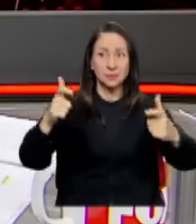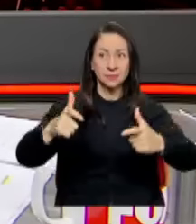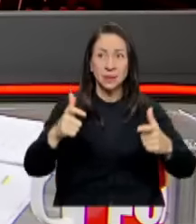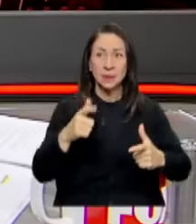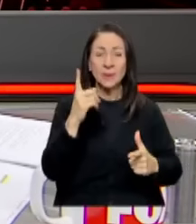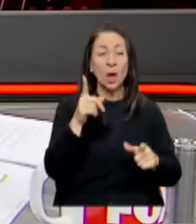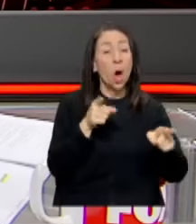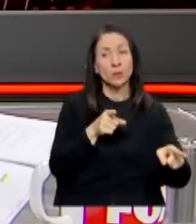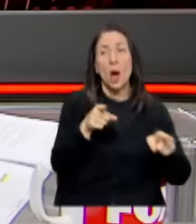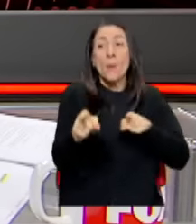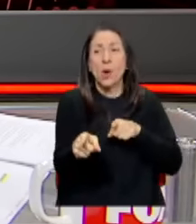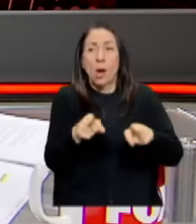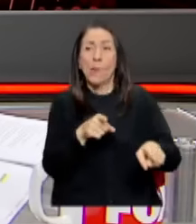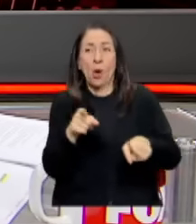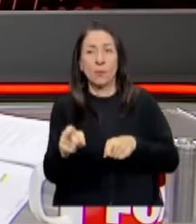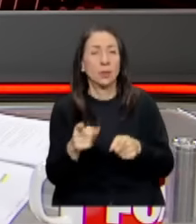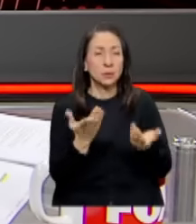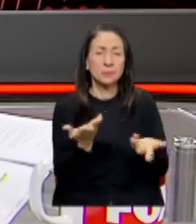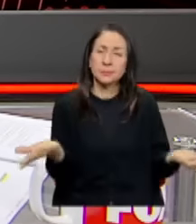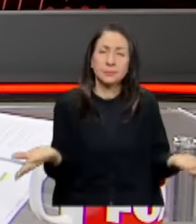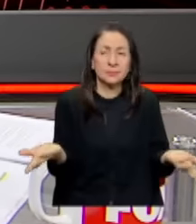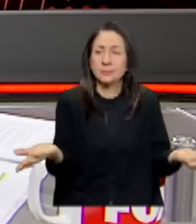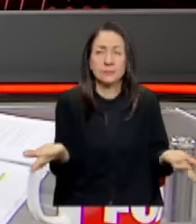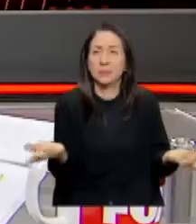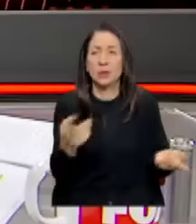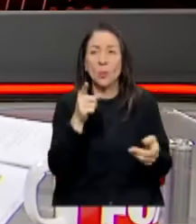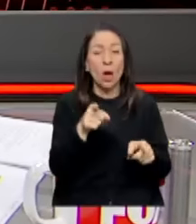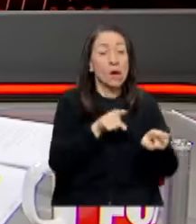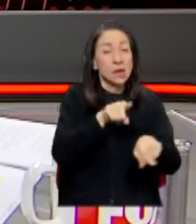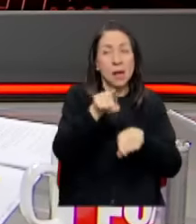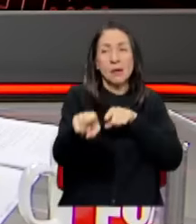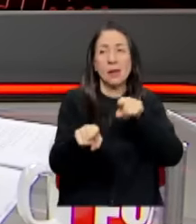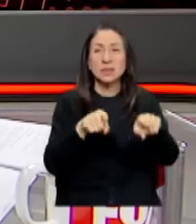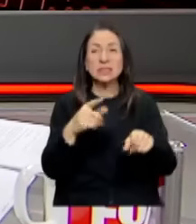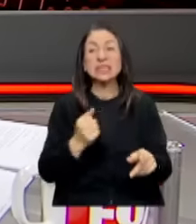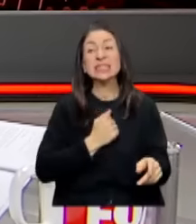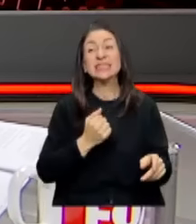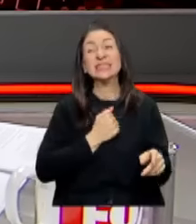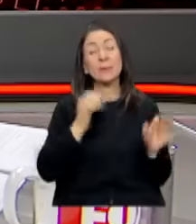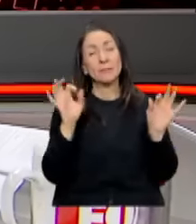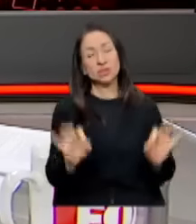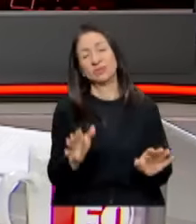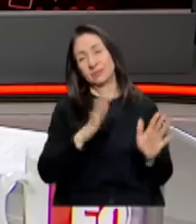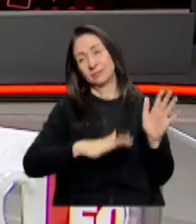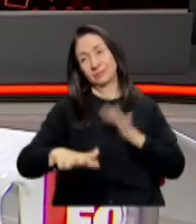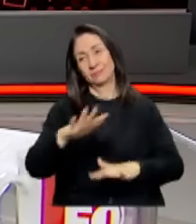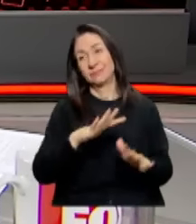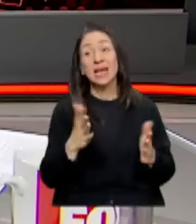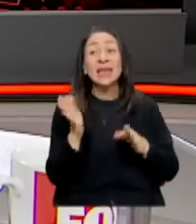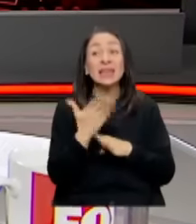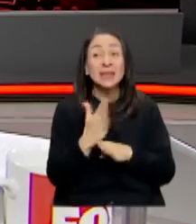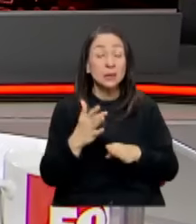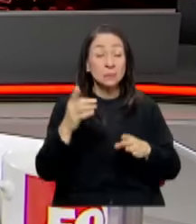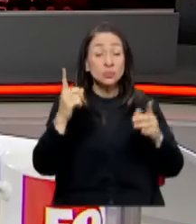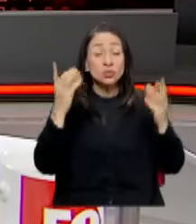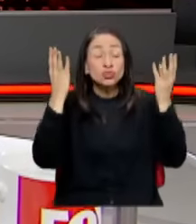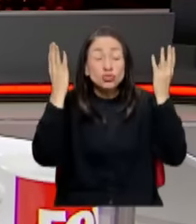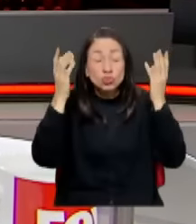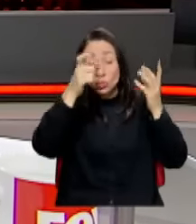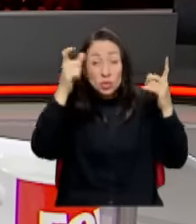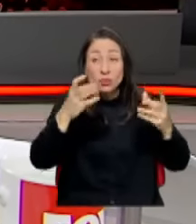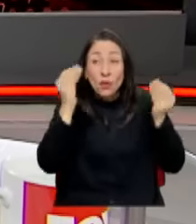bir Hıdır İdi Yunus İdi gidiyor. Bu Hıdır İdi Yunus İdi sıkmaya başladı insanları. Çünkü memleketin bir yığın